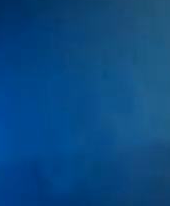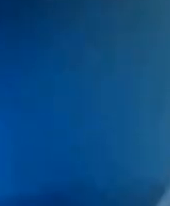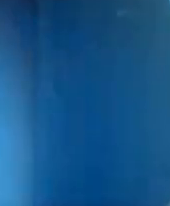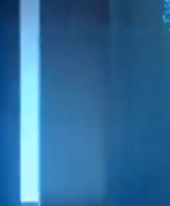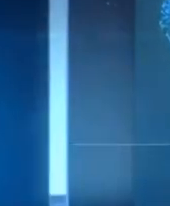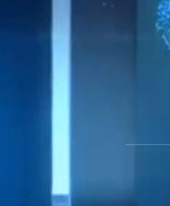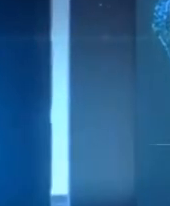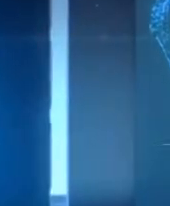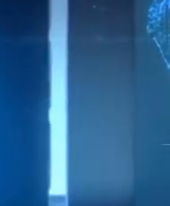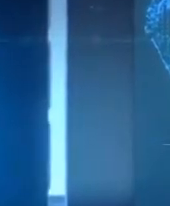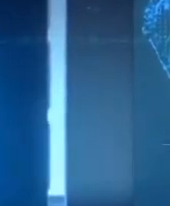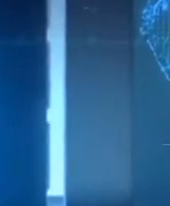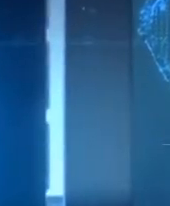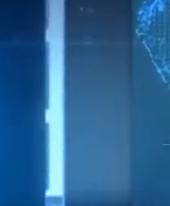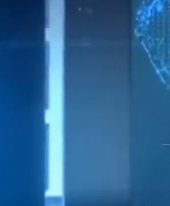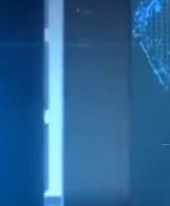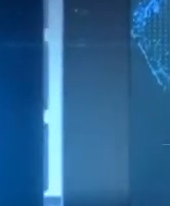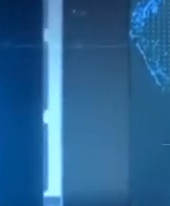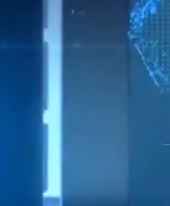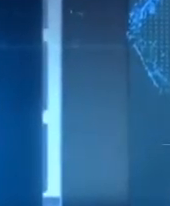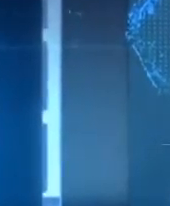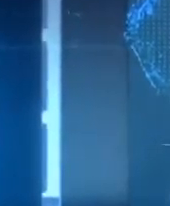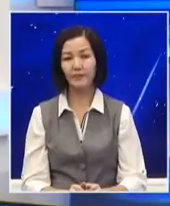Аманжол Жөнкешев, Жетісу арнасы.